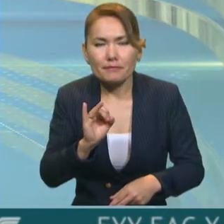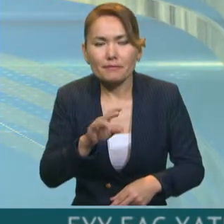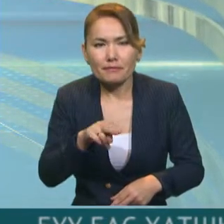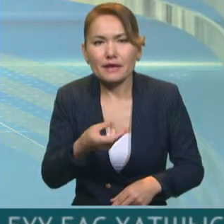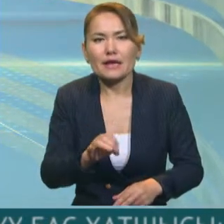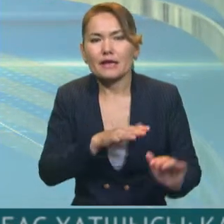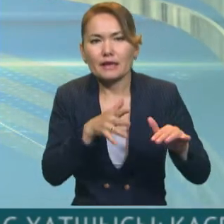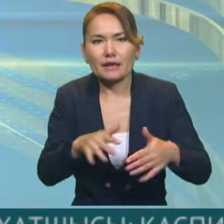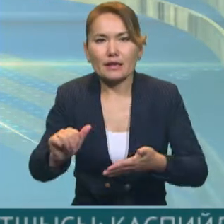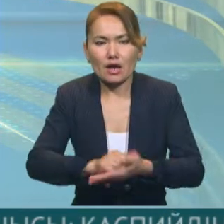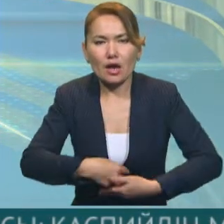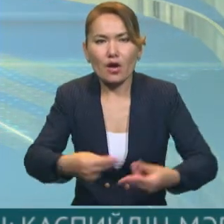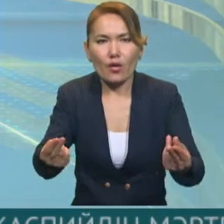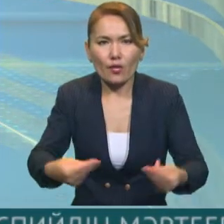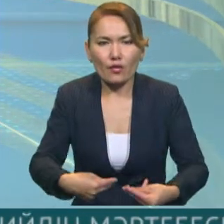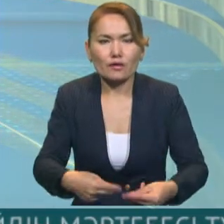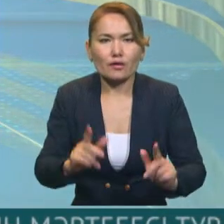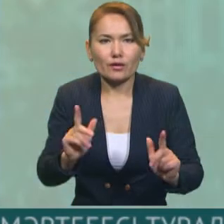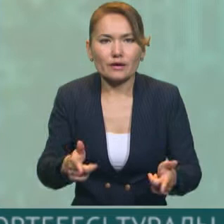туралы конвенцияға қол қойды.